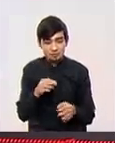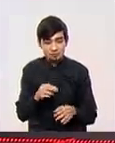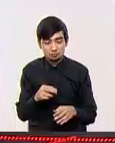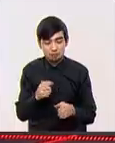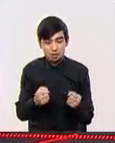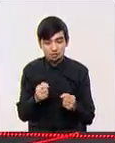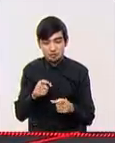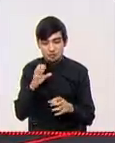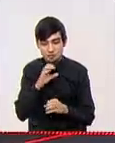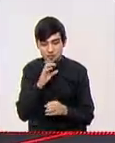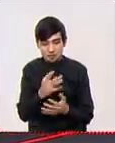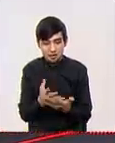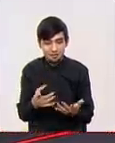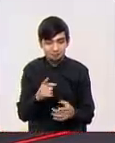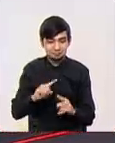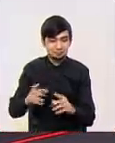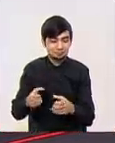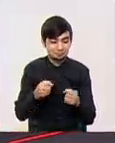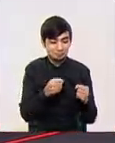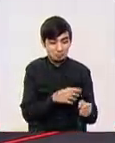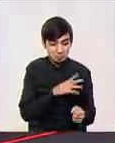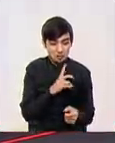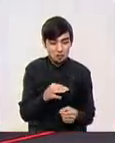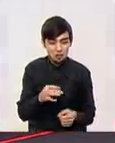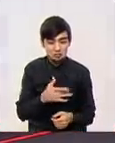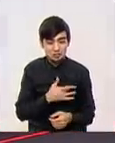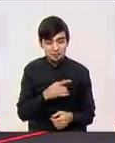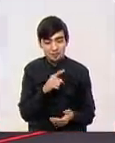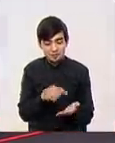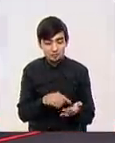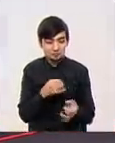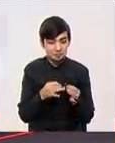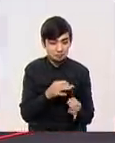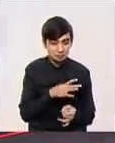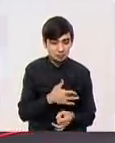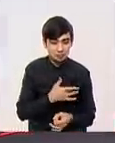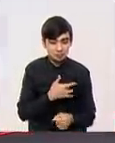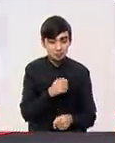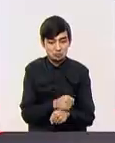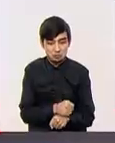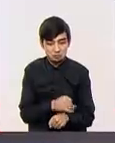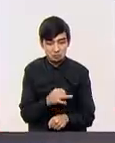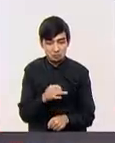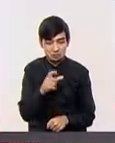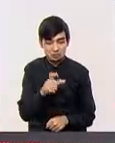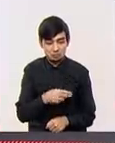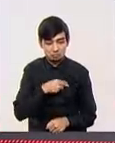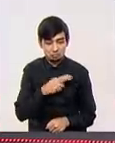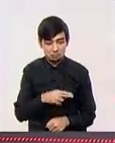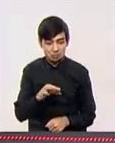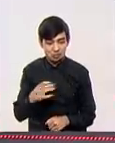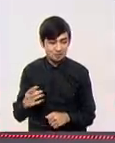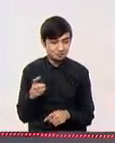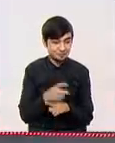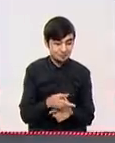деген күдікпен ұстап әкеткен екен. Алайда сұрақ жауап кезінде жүрегі тоқтап, азамат жедел жәрдем жеткенше қайтыс болған. Бірақ марқұмның